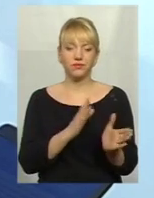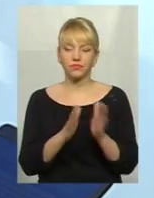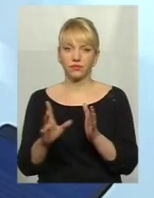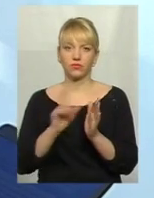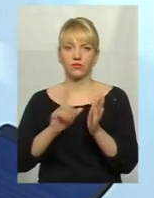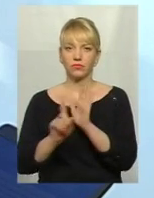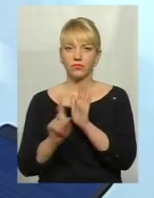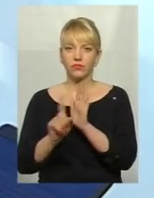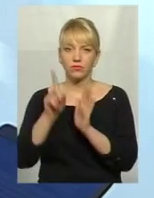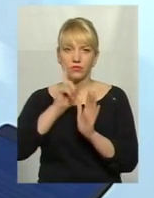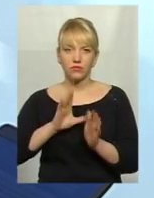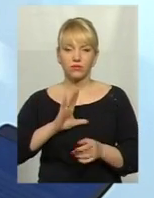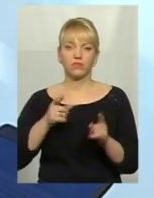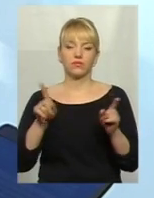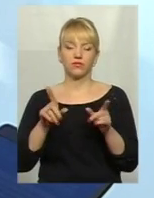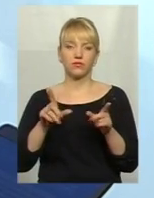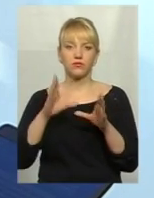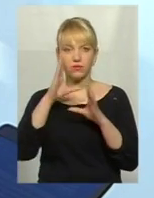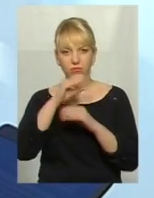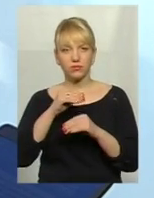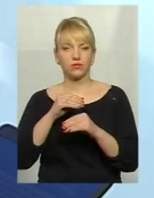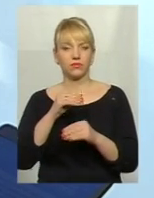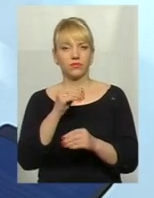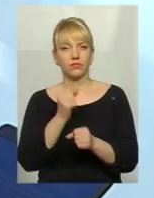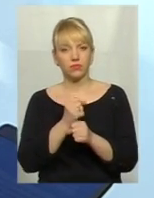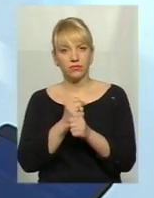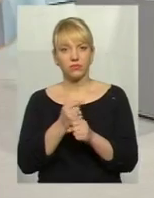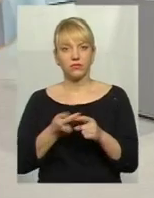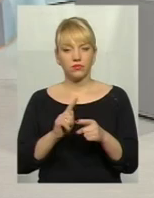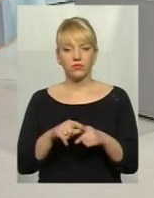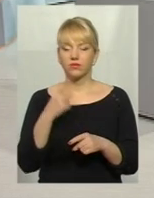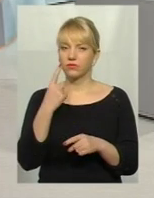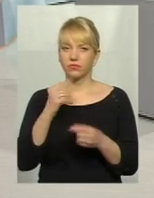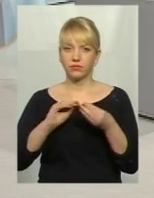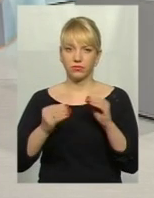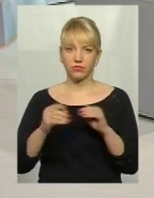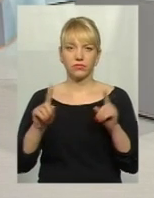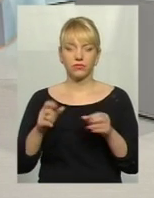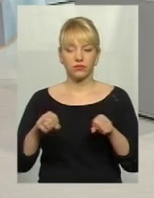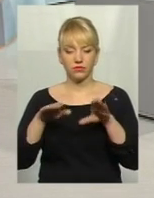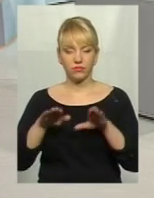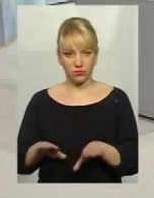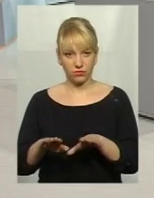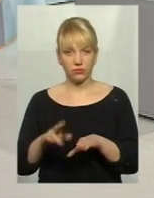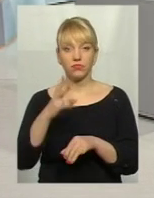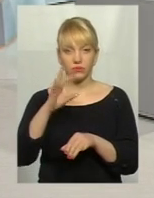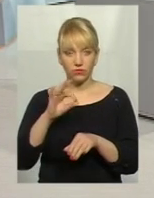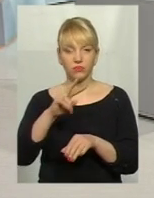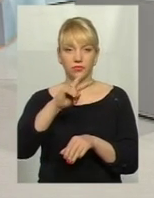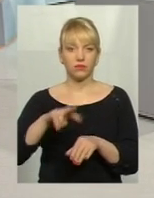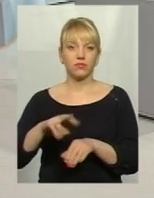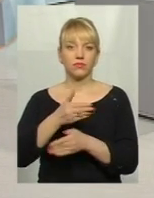сполучення, і ефективне функціонування. Це от на сьогоднішній день це перша проблема, яку ми вирішуємо. Хоча вже паралельно